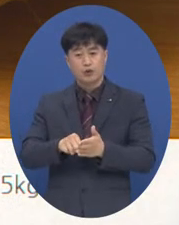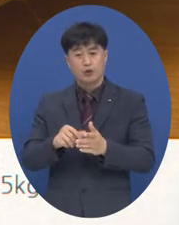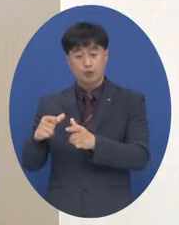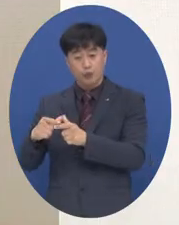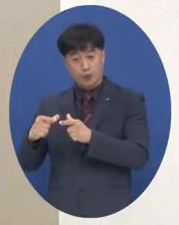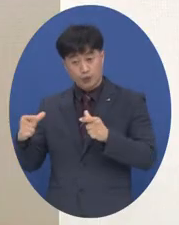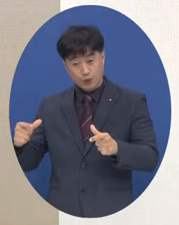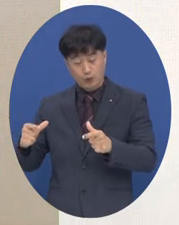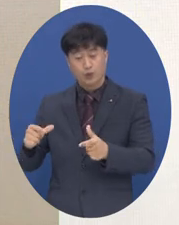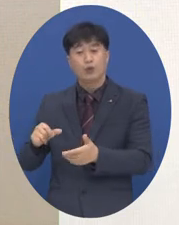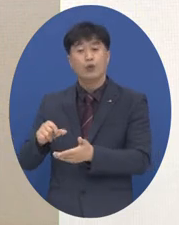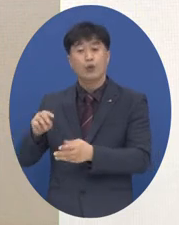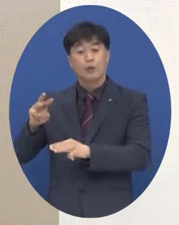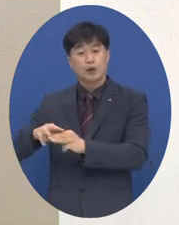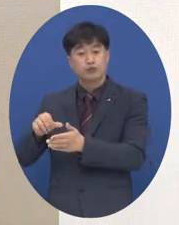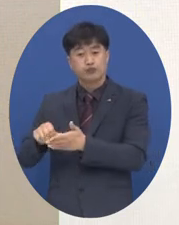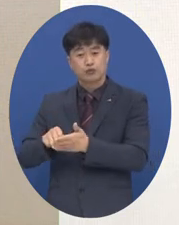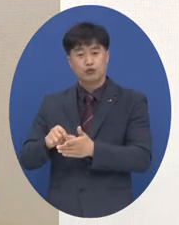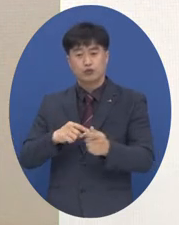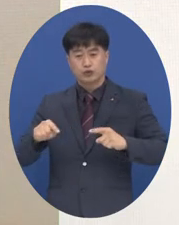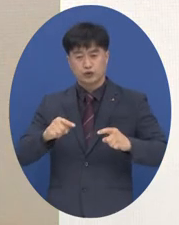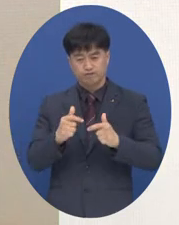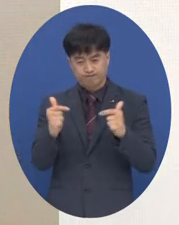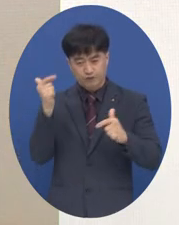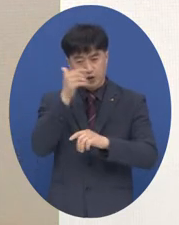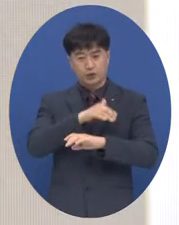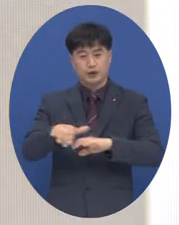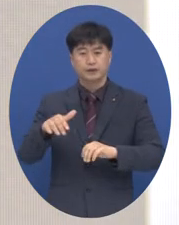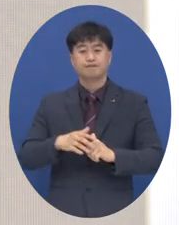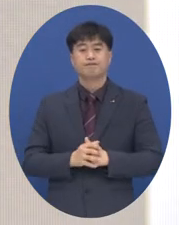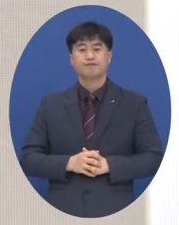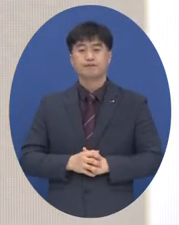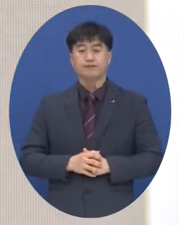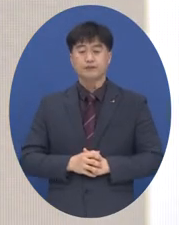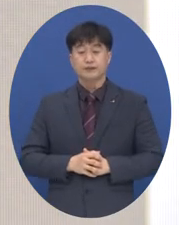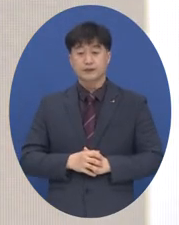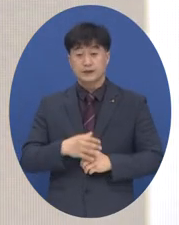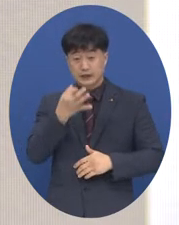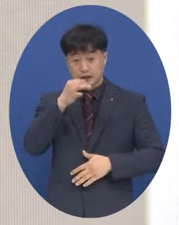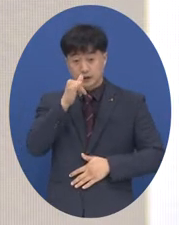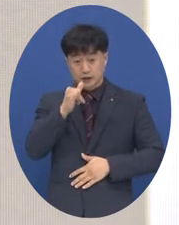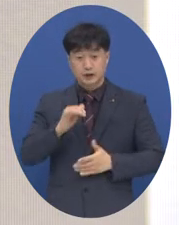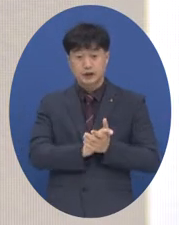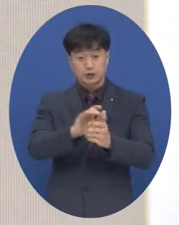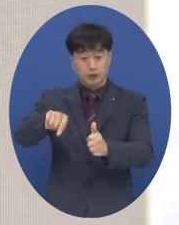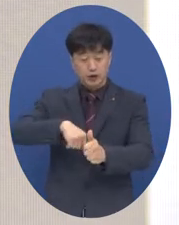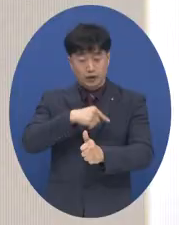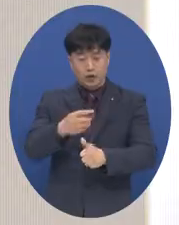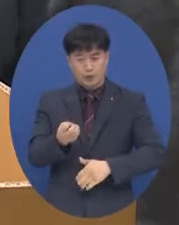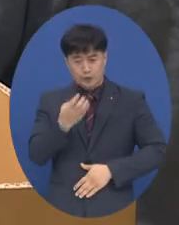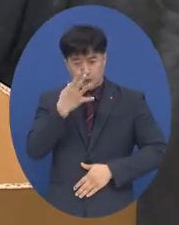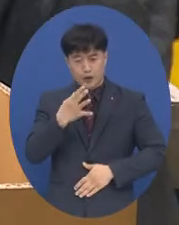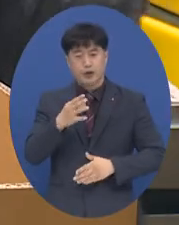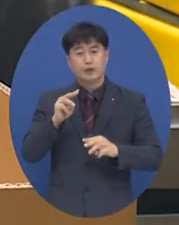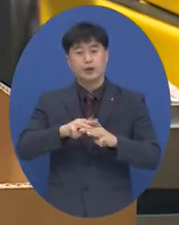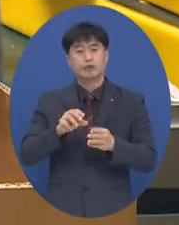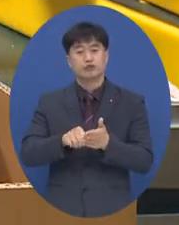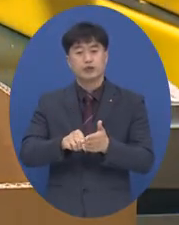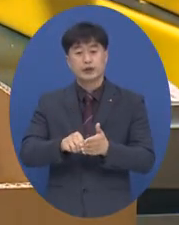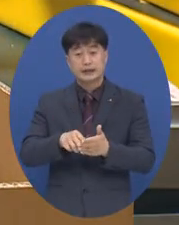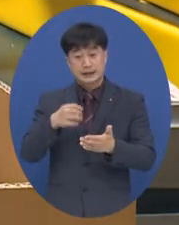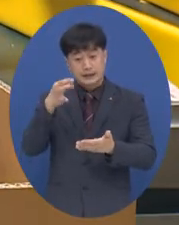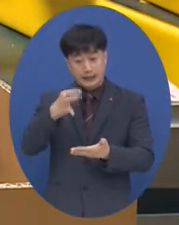농산물에서 일반 농산물로도 이러한 정책을 확대할 계획을 갖고 있습니다. 실속 있는 경기도의 친환경 못난이